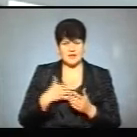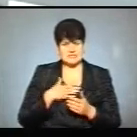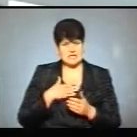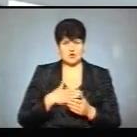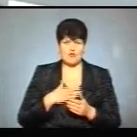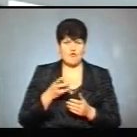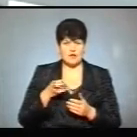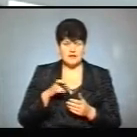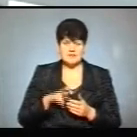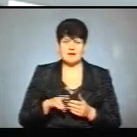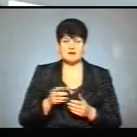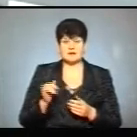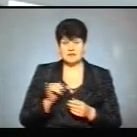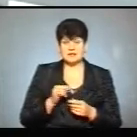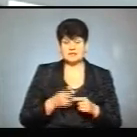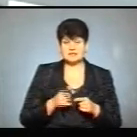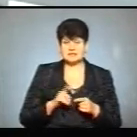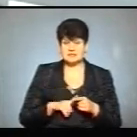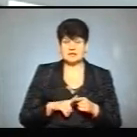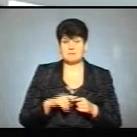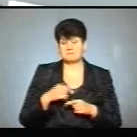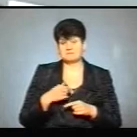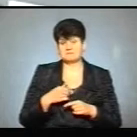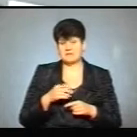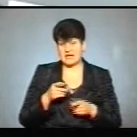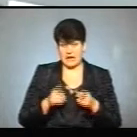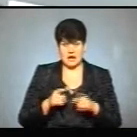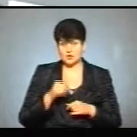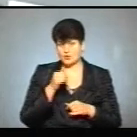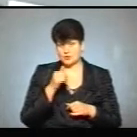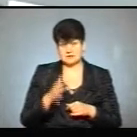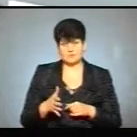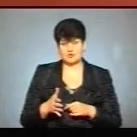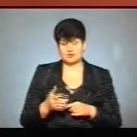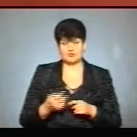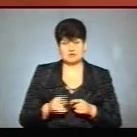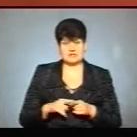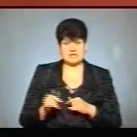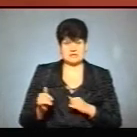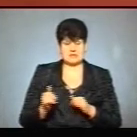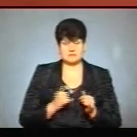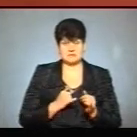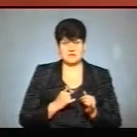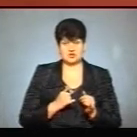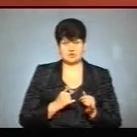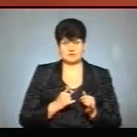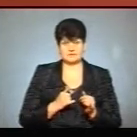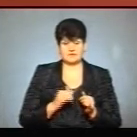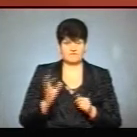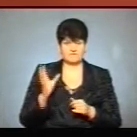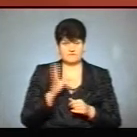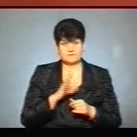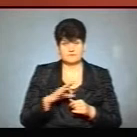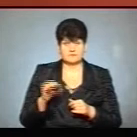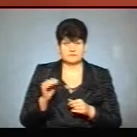і реально ми не зможемо це, скажімо, забезпечити з всіма